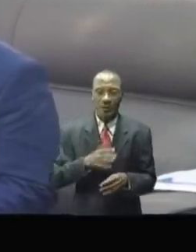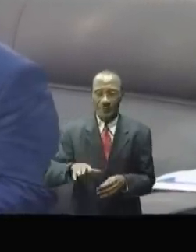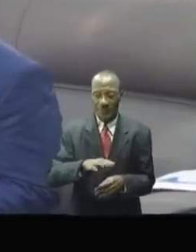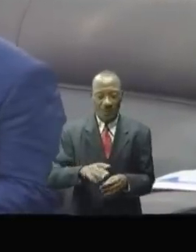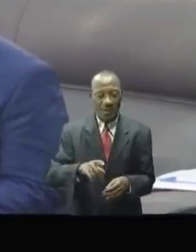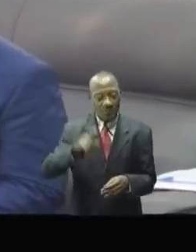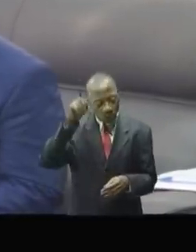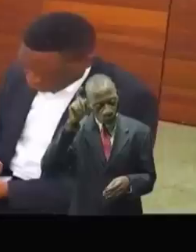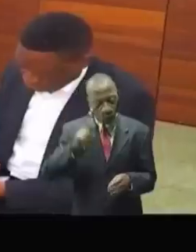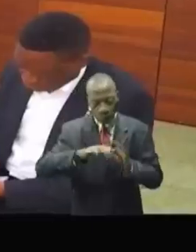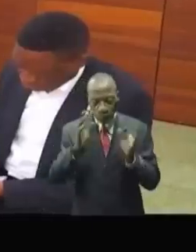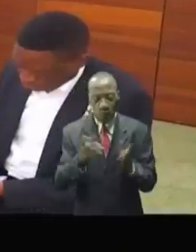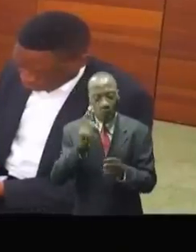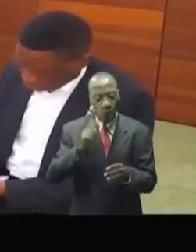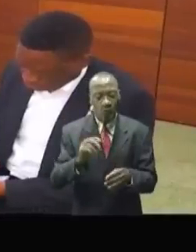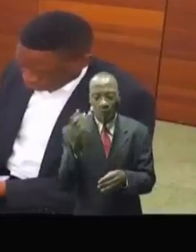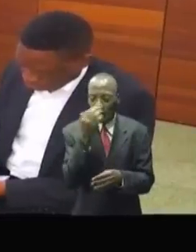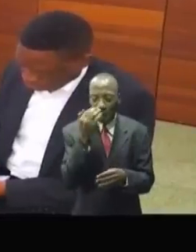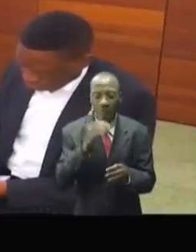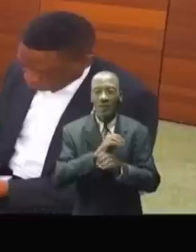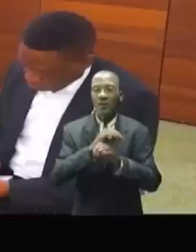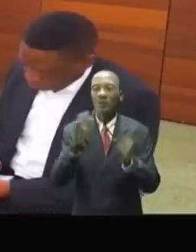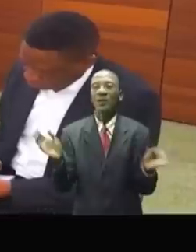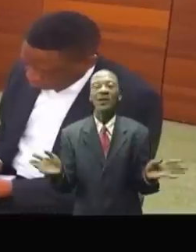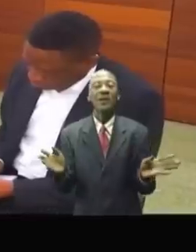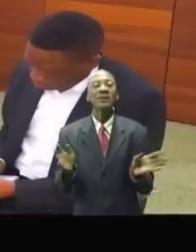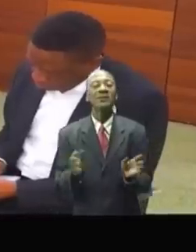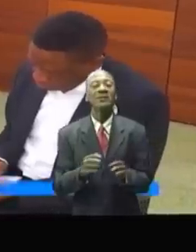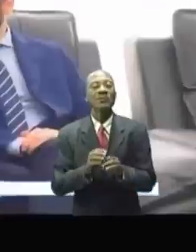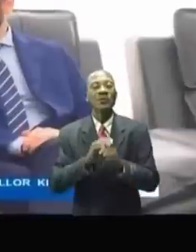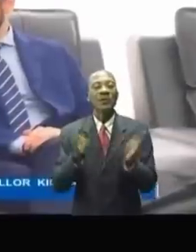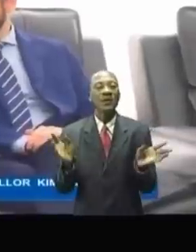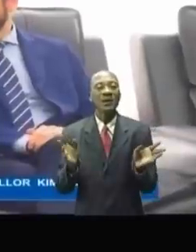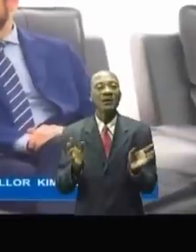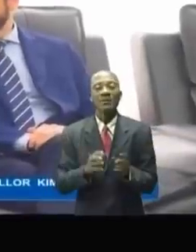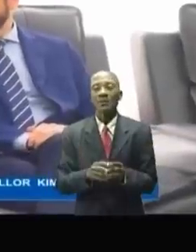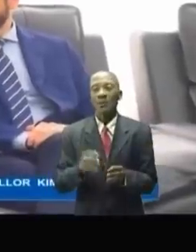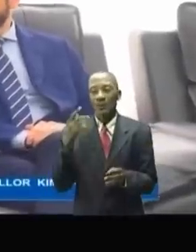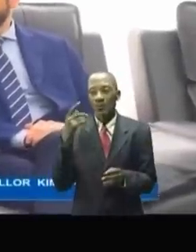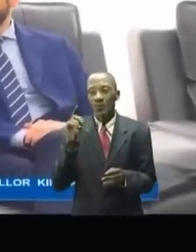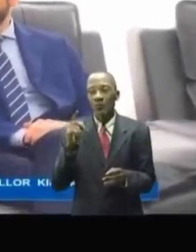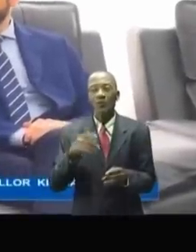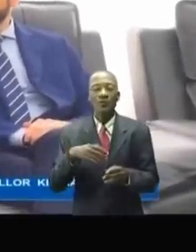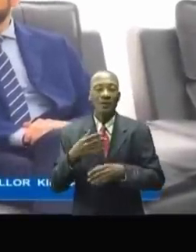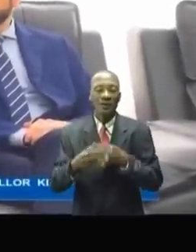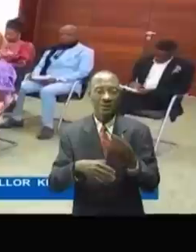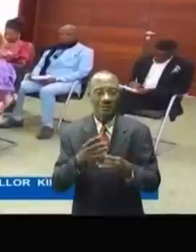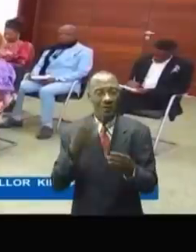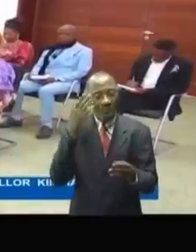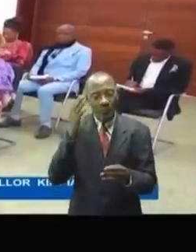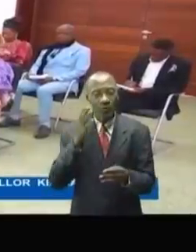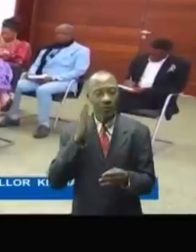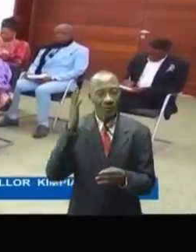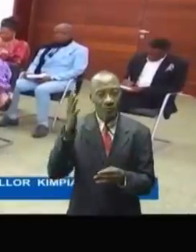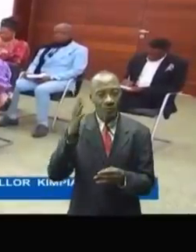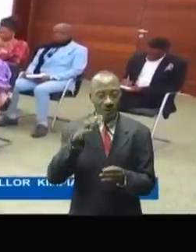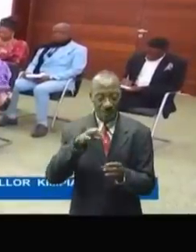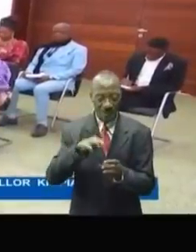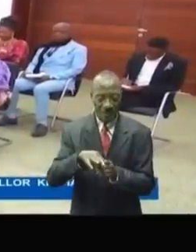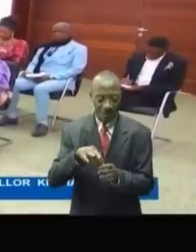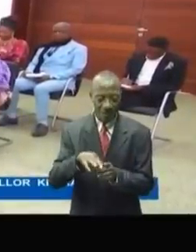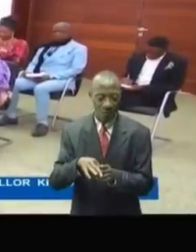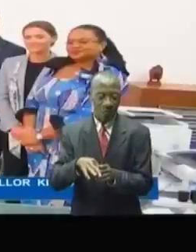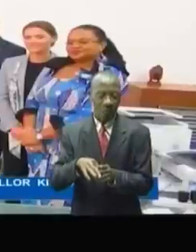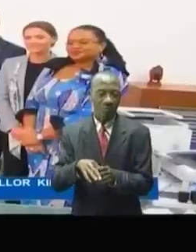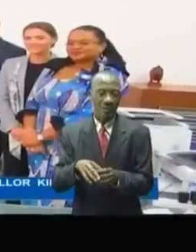du Parlement congolais, n'attend plus que sa promulgation par le chef de l'État pour être mise à la disposition de la Commission